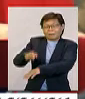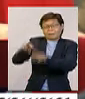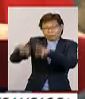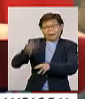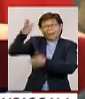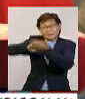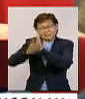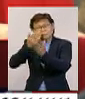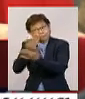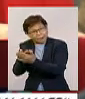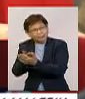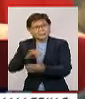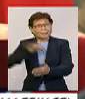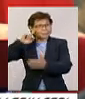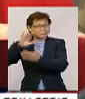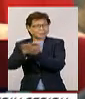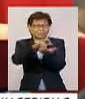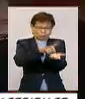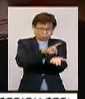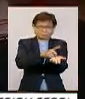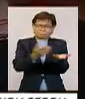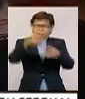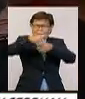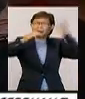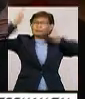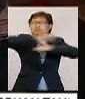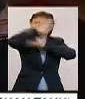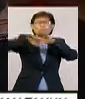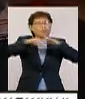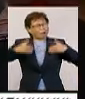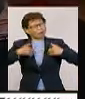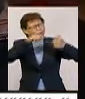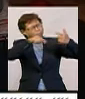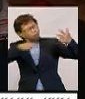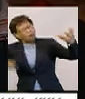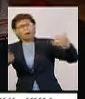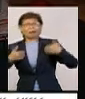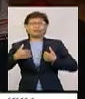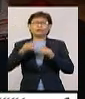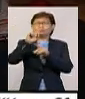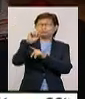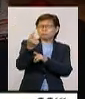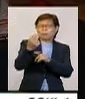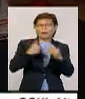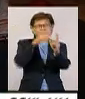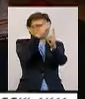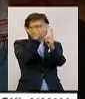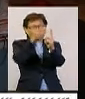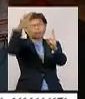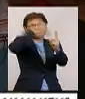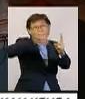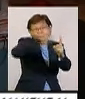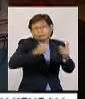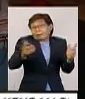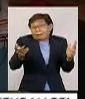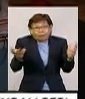Saya percaya, Doktor, di negara kita segala-galanya ada. Cuma mungkin ada aspek yang tertinggal.